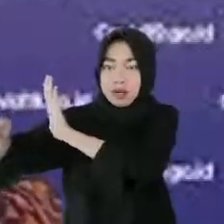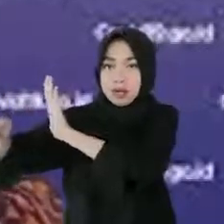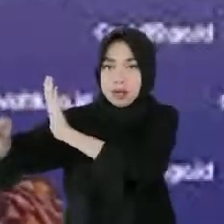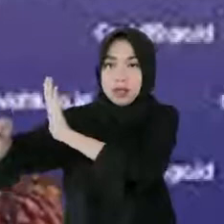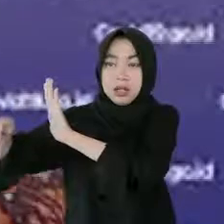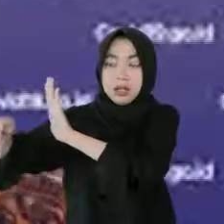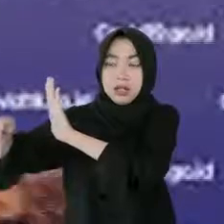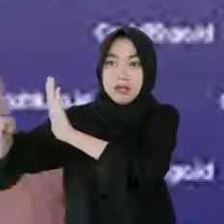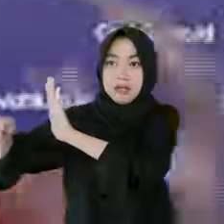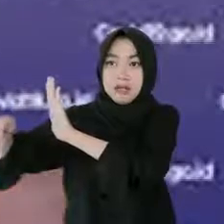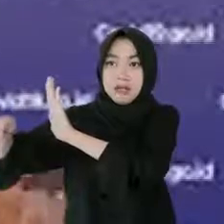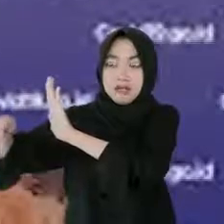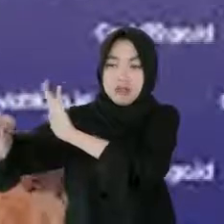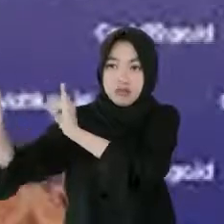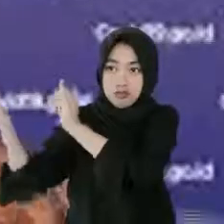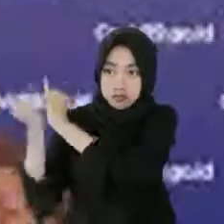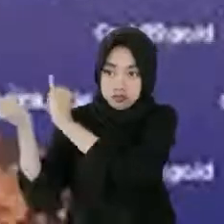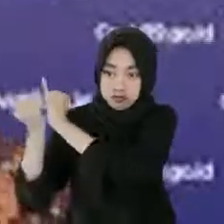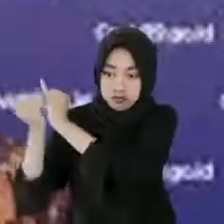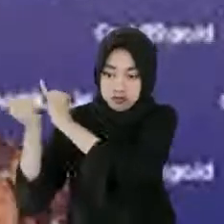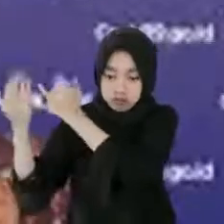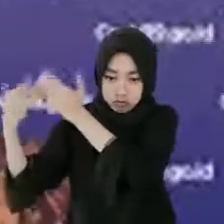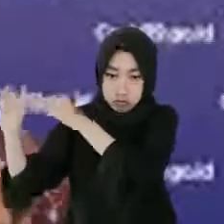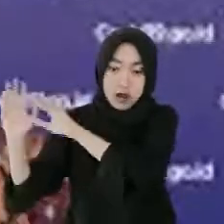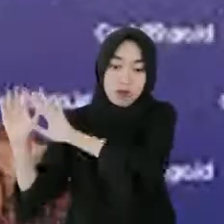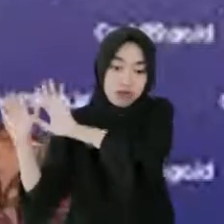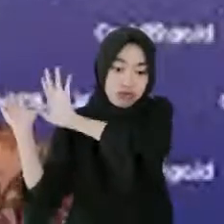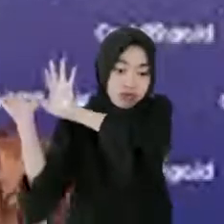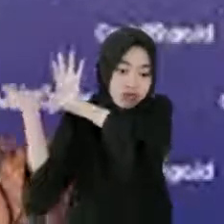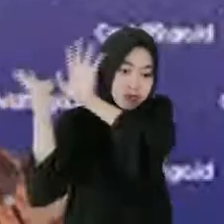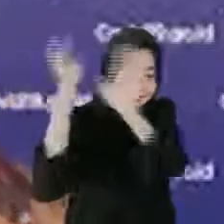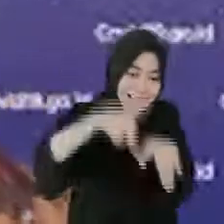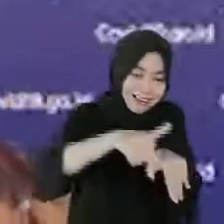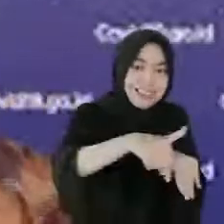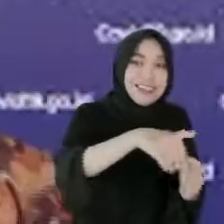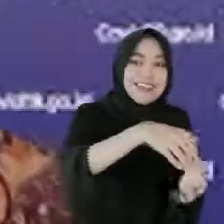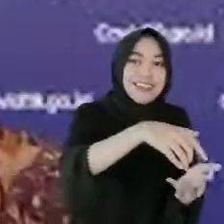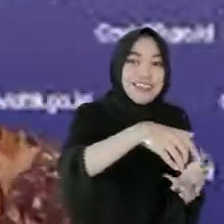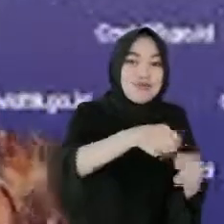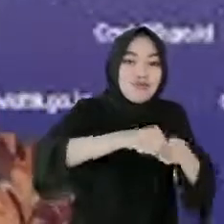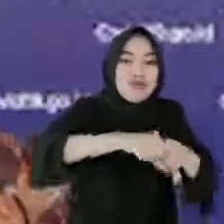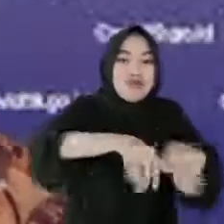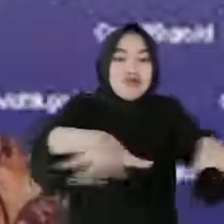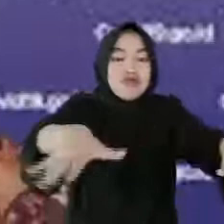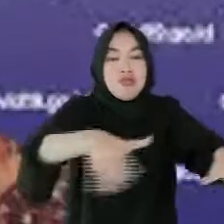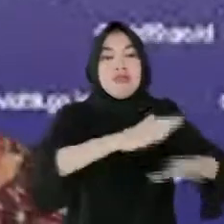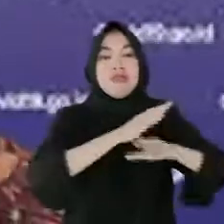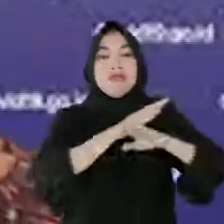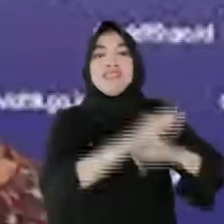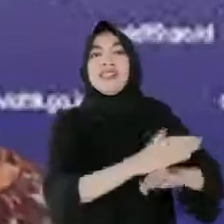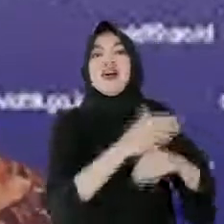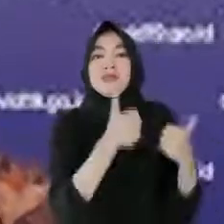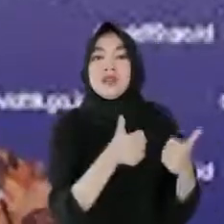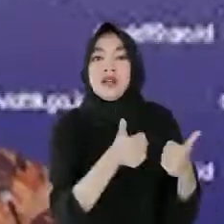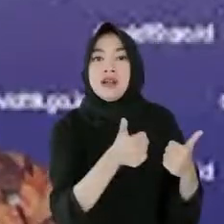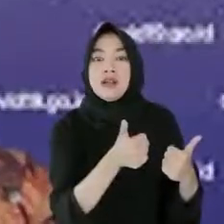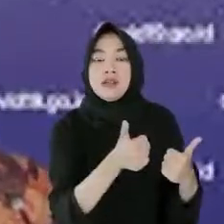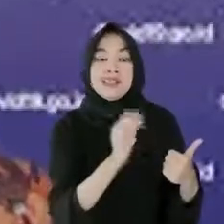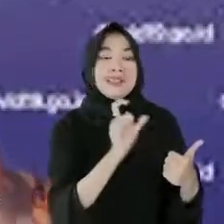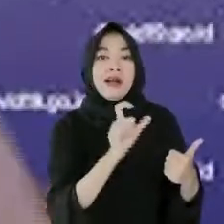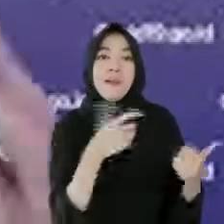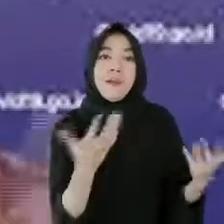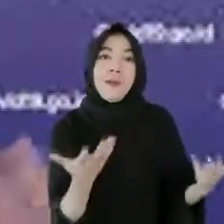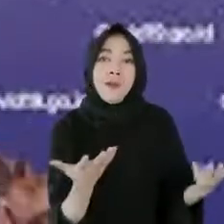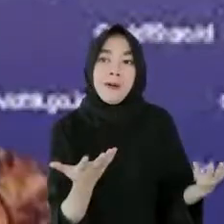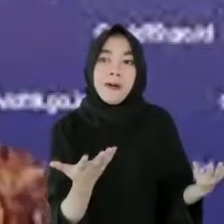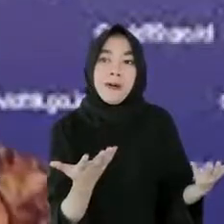mereka kemudian balik ke tempat asalnya tidak menularkan kepada orang-orang disekitarnya ni